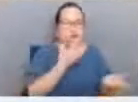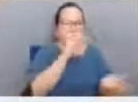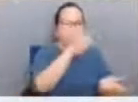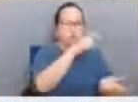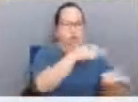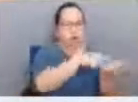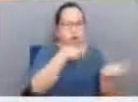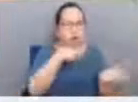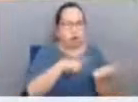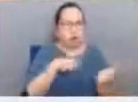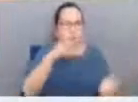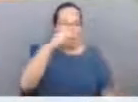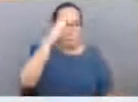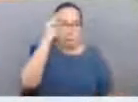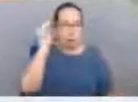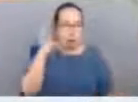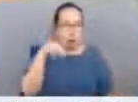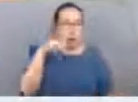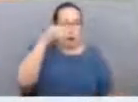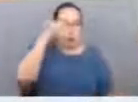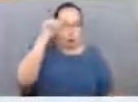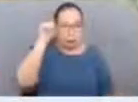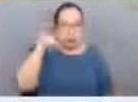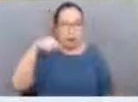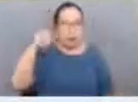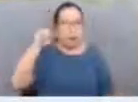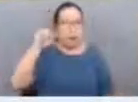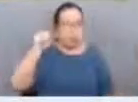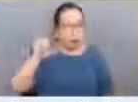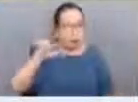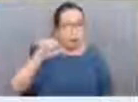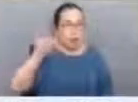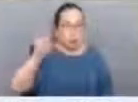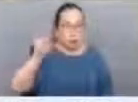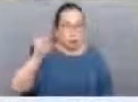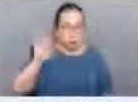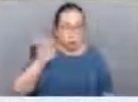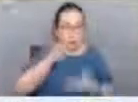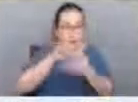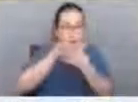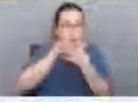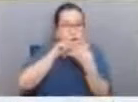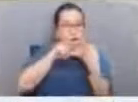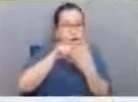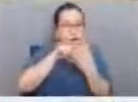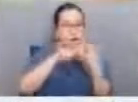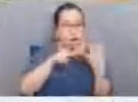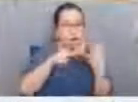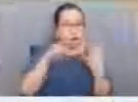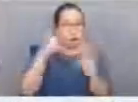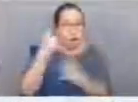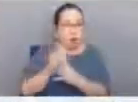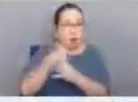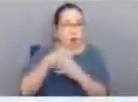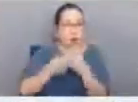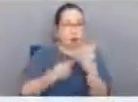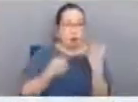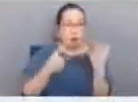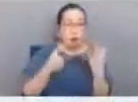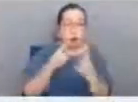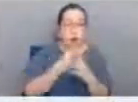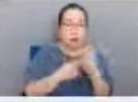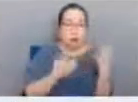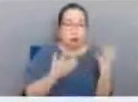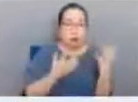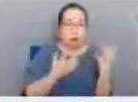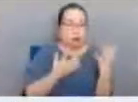at Disyembre. Hindi kami sisingil at magsisimula ulit sila magbayad sa January 2021 na. Ito